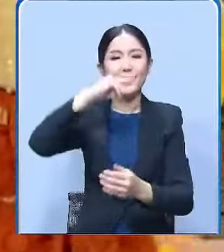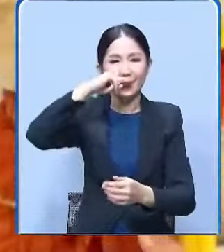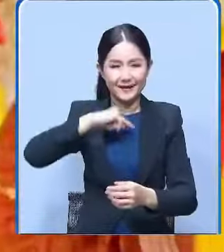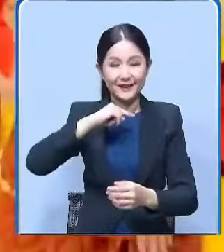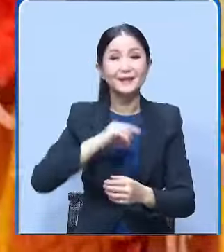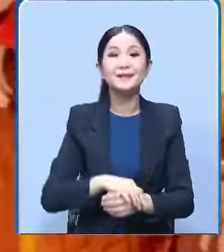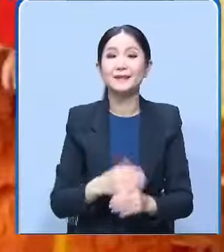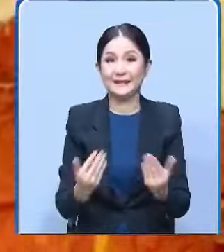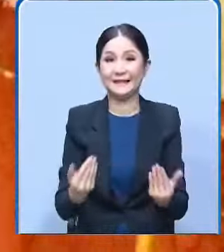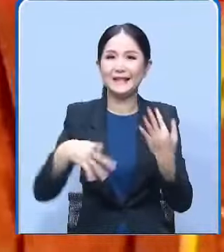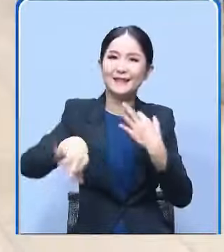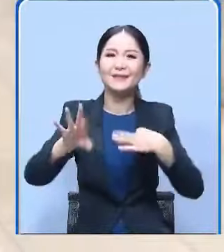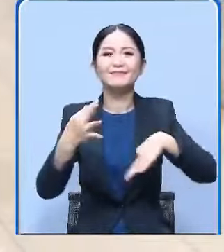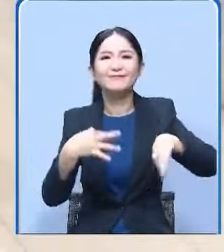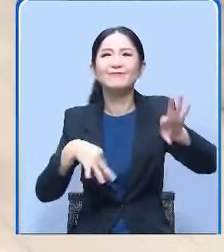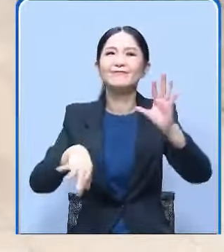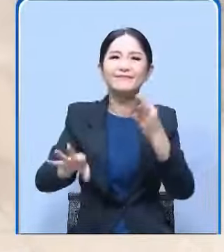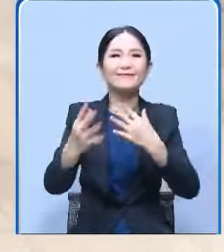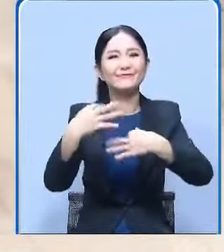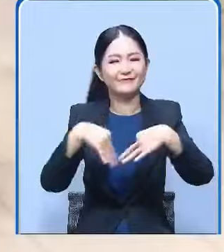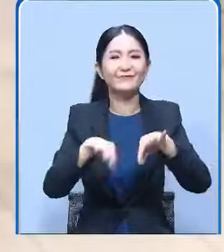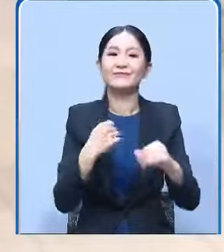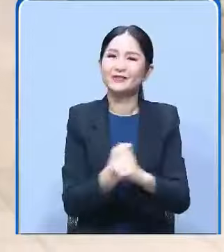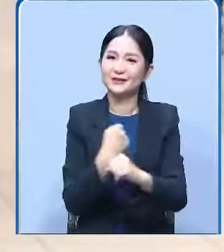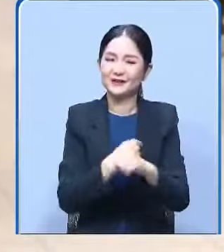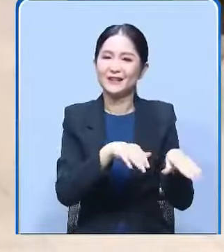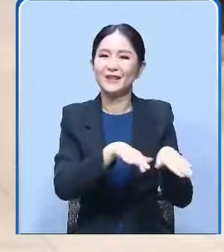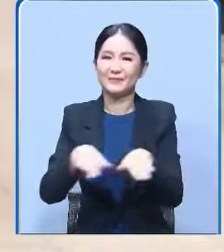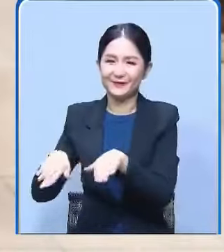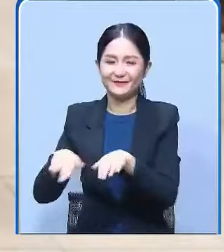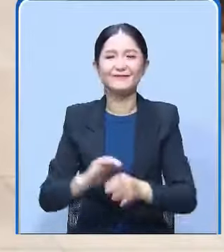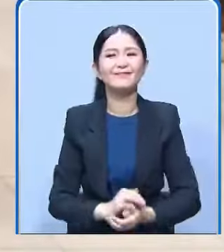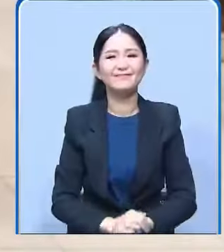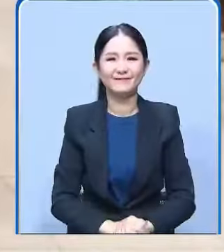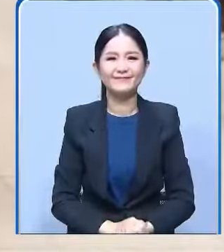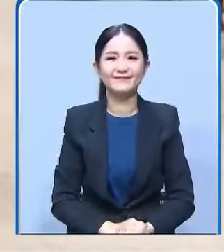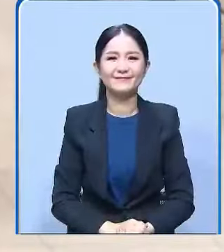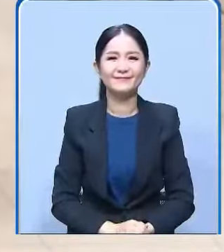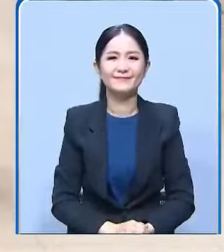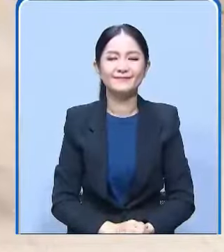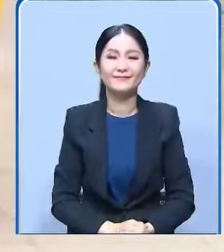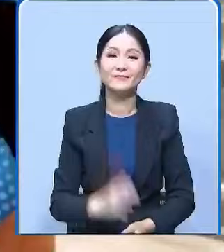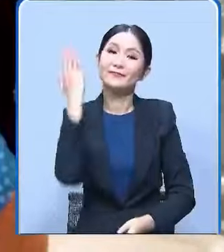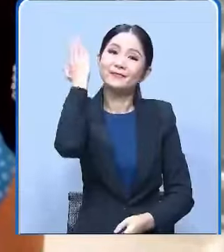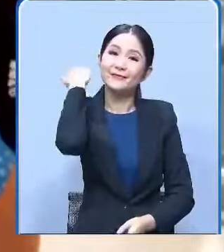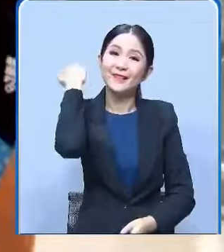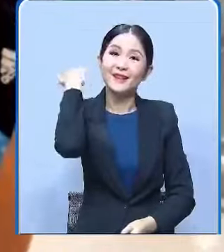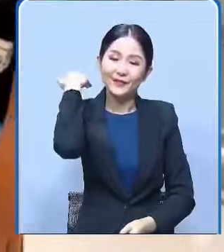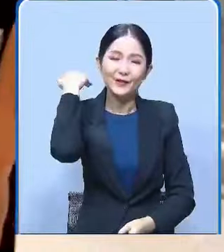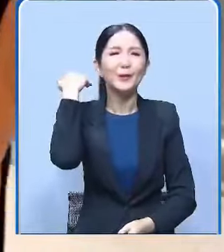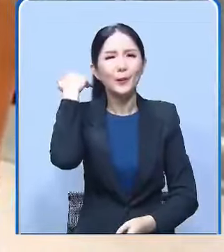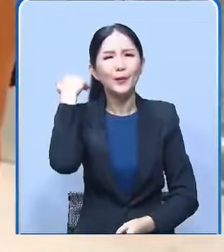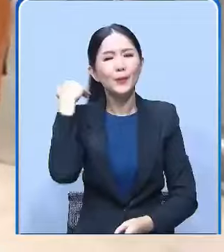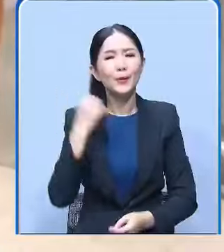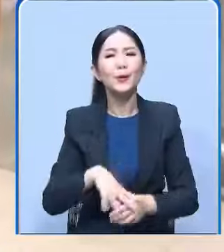แล้วอุ่นเครื่องกันก่อน อุ่นเครื่องอุ่นเครื่องแล้วก็อย่างคราวที่แล้วอ่ะที่มีการรับน้องวิ